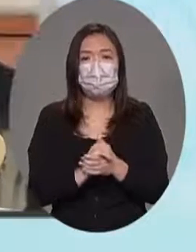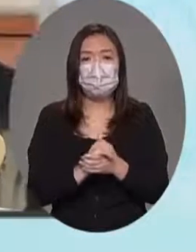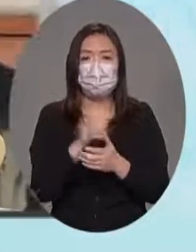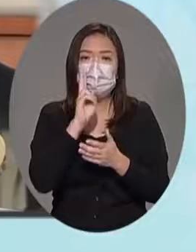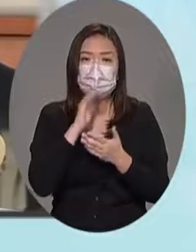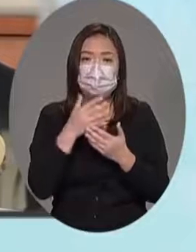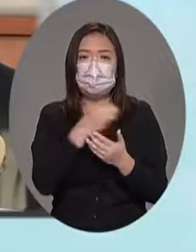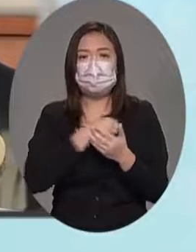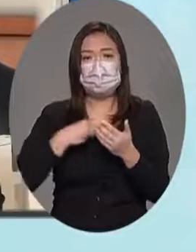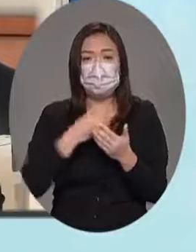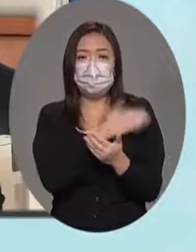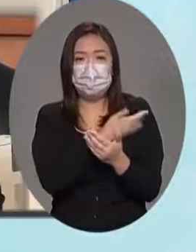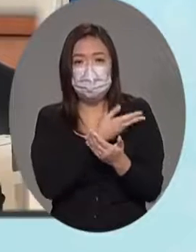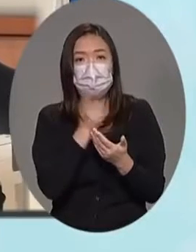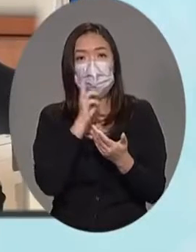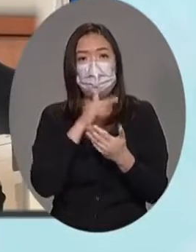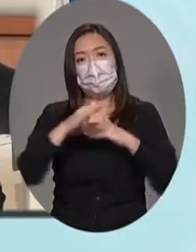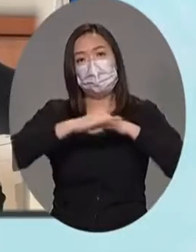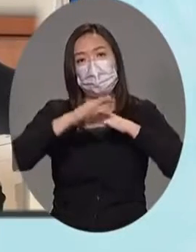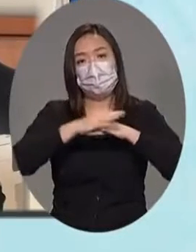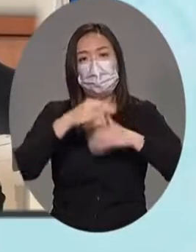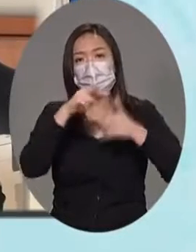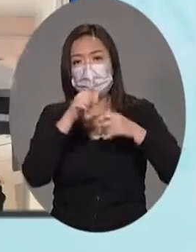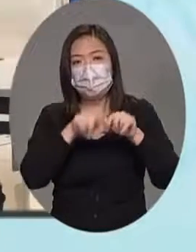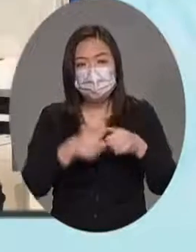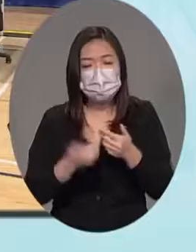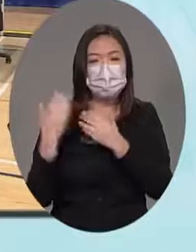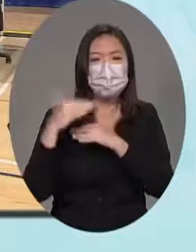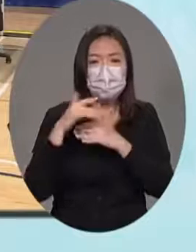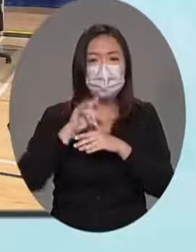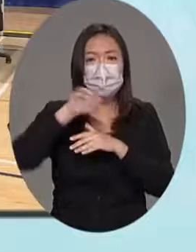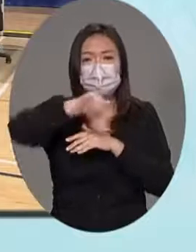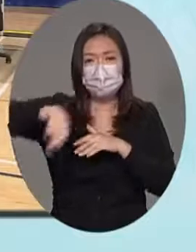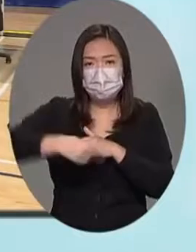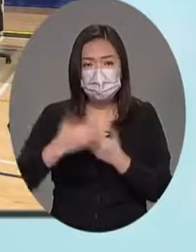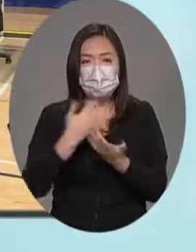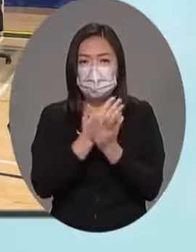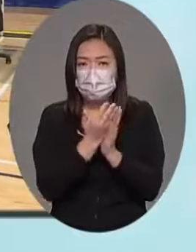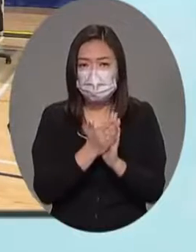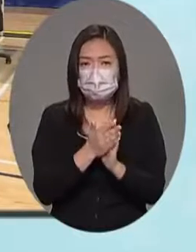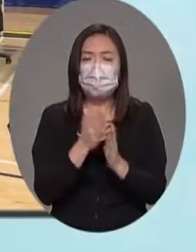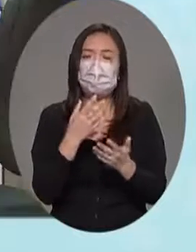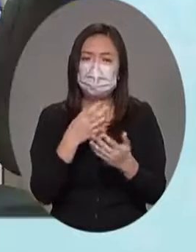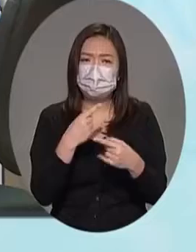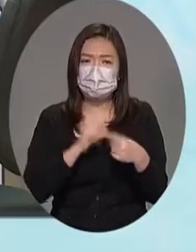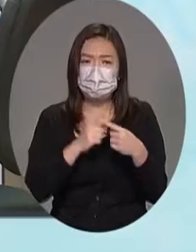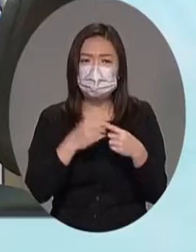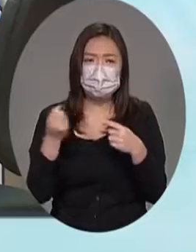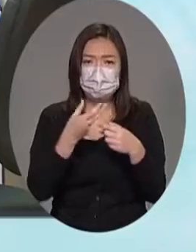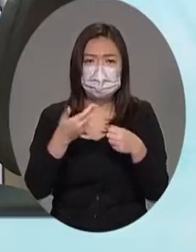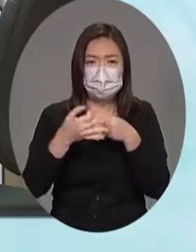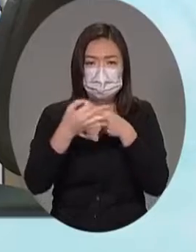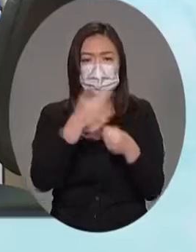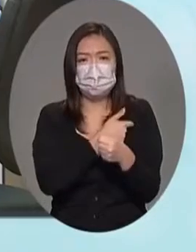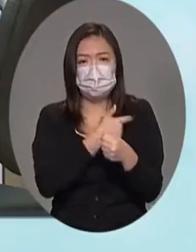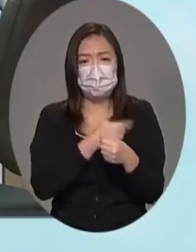嘅醫護啦，譬如你做邊檢啊、檢疫中心啊、貨運啊、機場嗰啲人咧，其實都係值得打多一針嘅。因